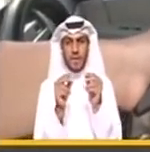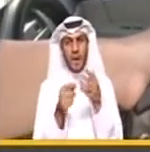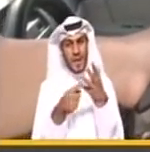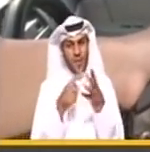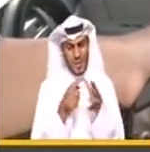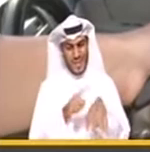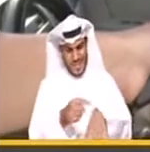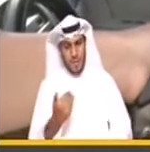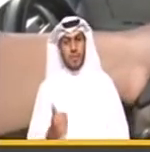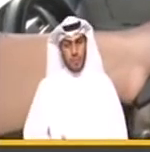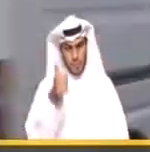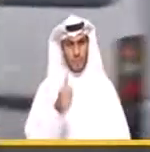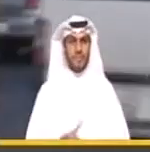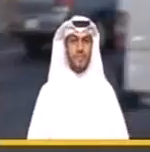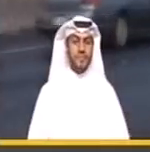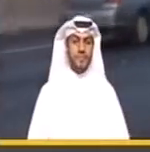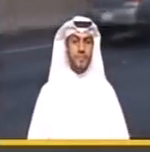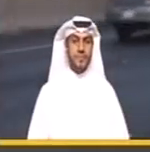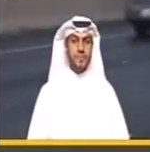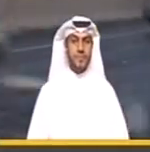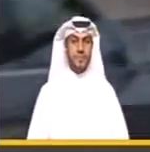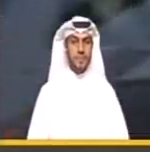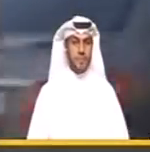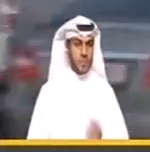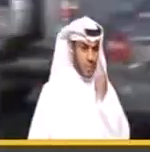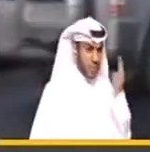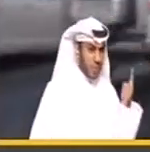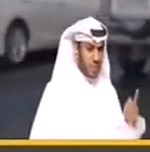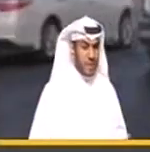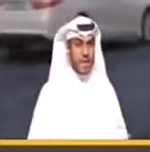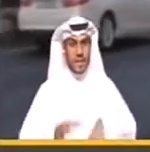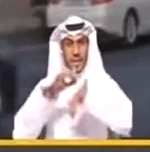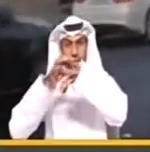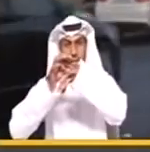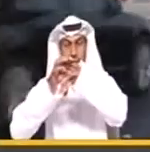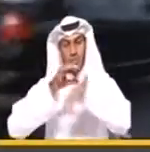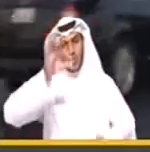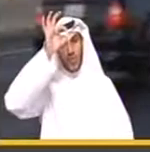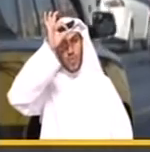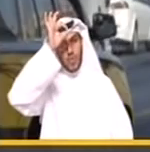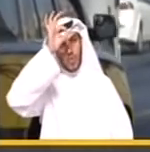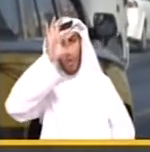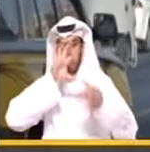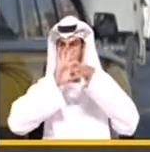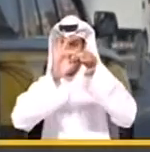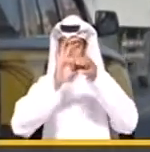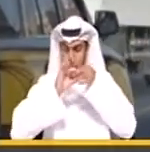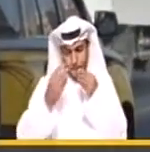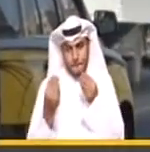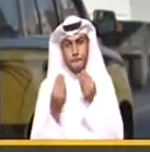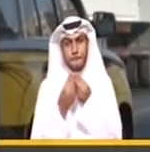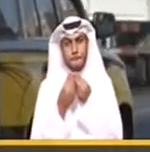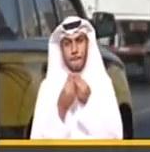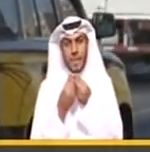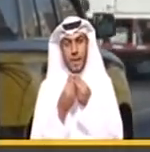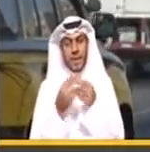شوية بتهيألي هيوصل كويس. تعاون واضح بين المارة وقوى الأمن لمسناه خلال جولتنا، وزحمة